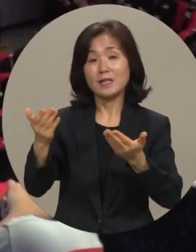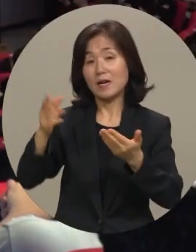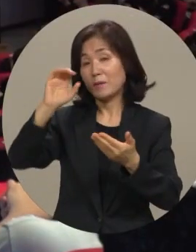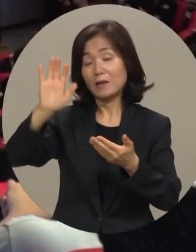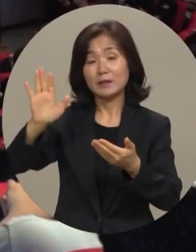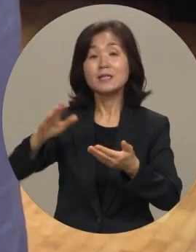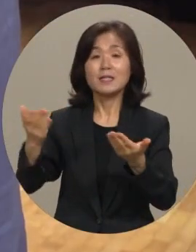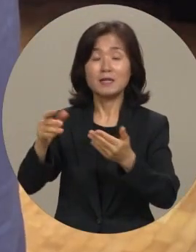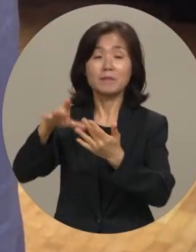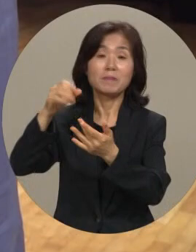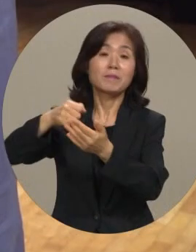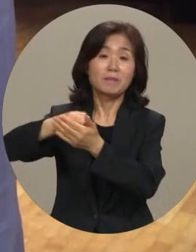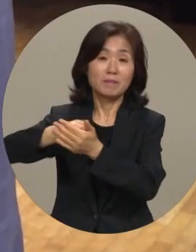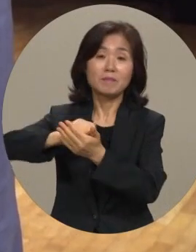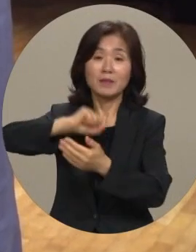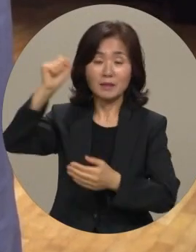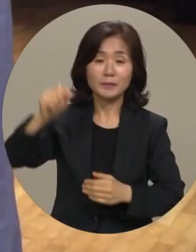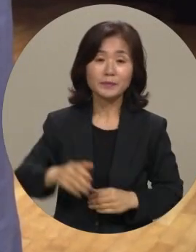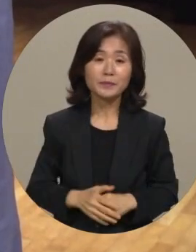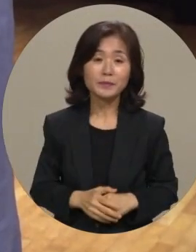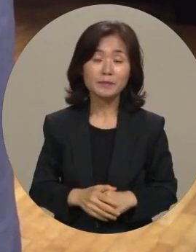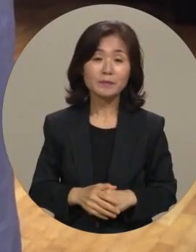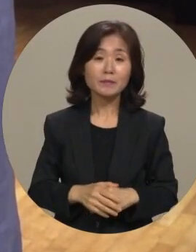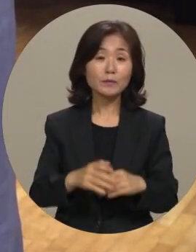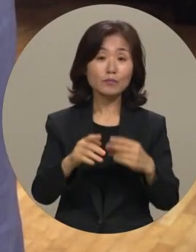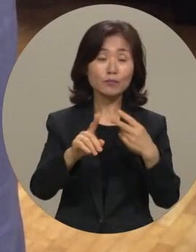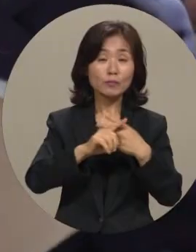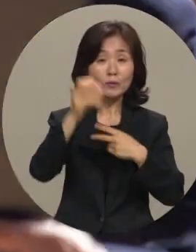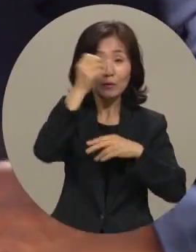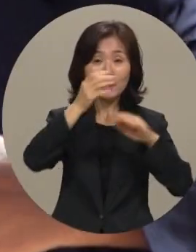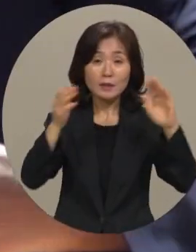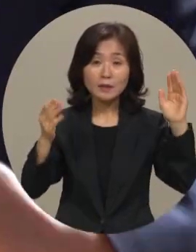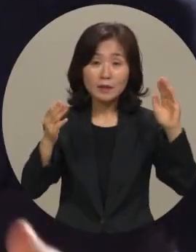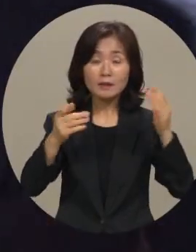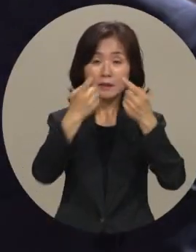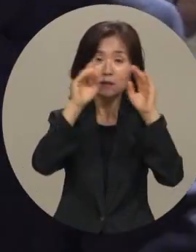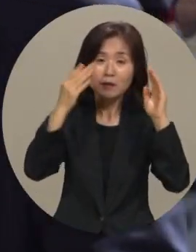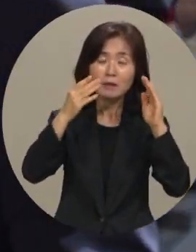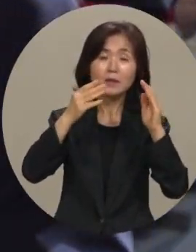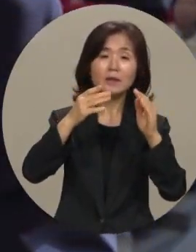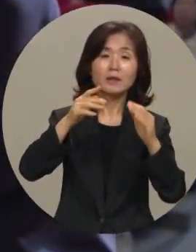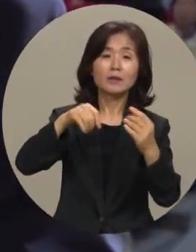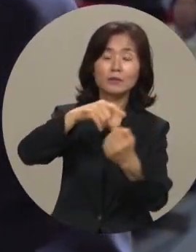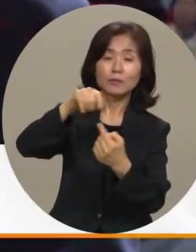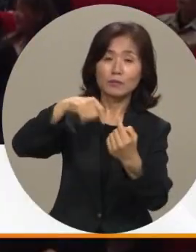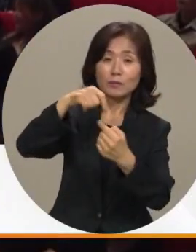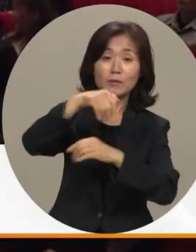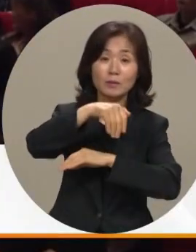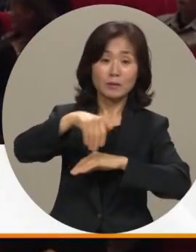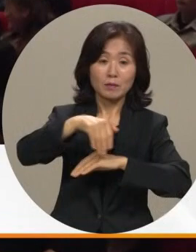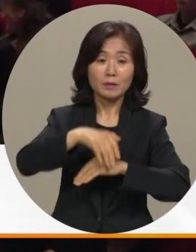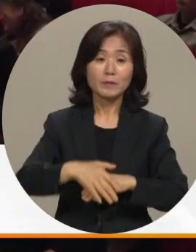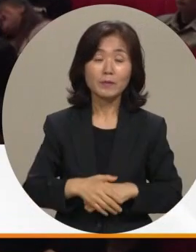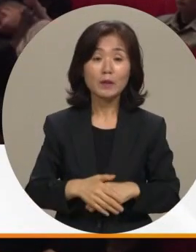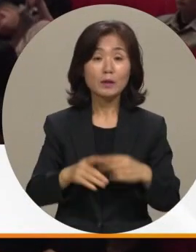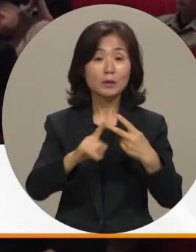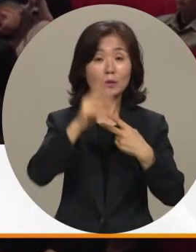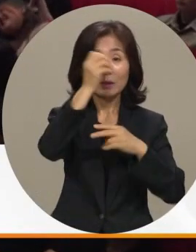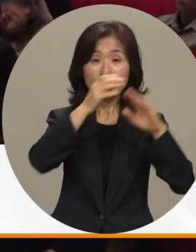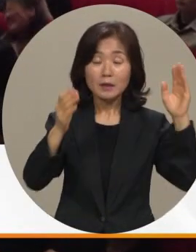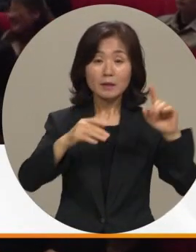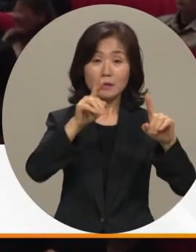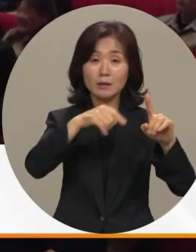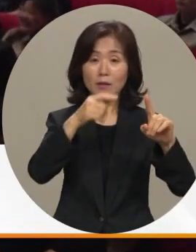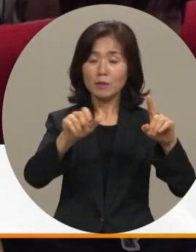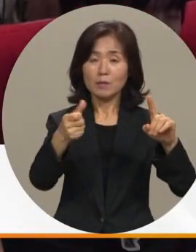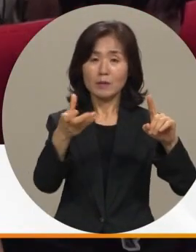마음은은 로건 아래 중고등학생과 대학생을 위한 제도도 운영 중입니다 중고등 학생들에겐 1인당 500만